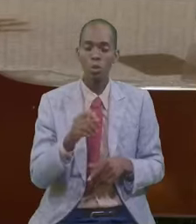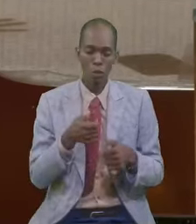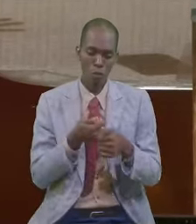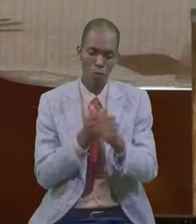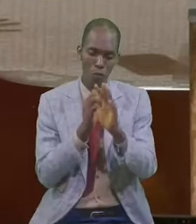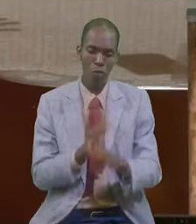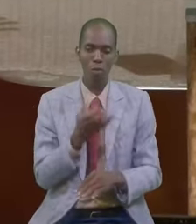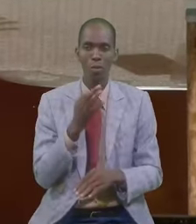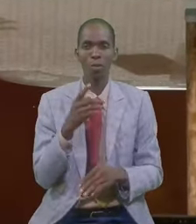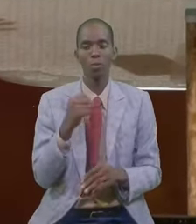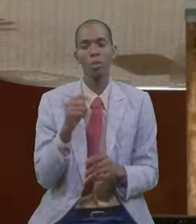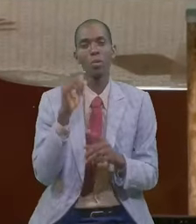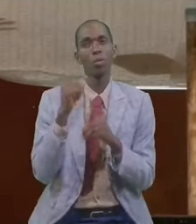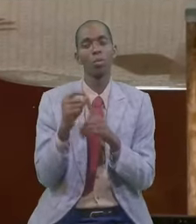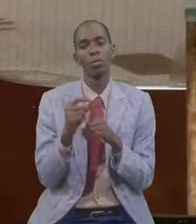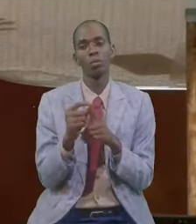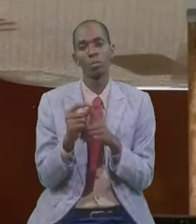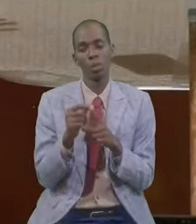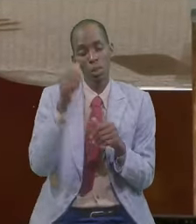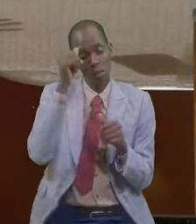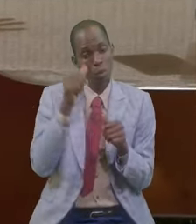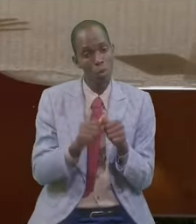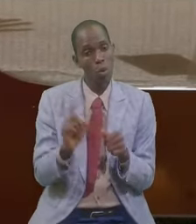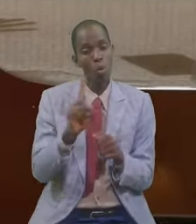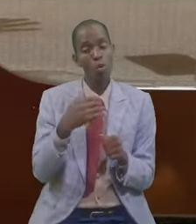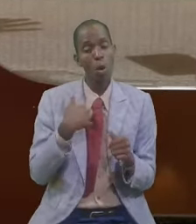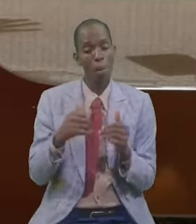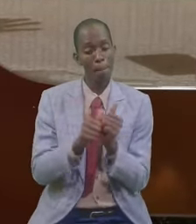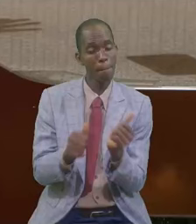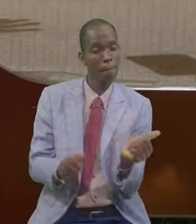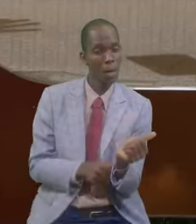Mettez la parole en pratique. Rappelez-vous,